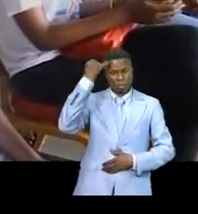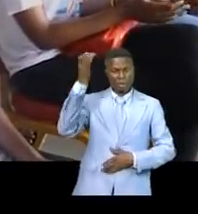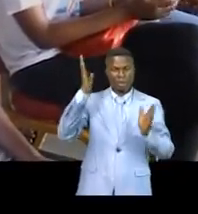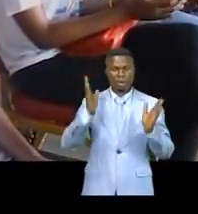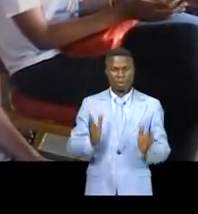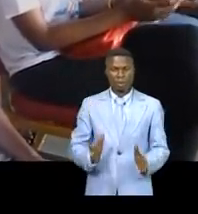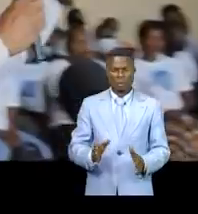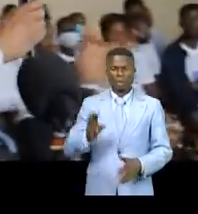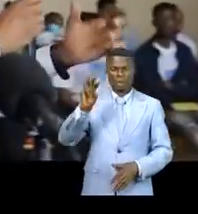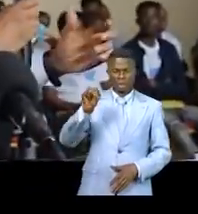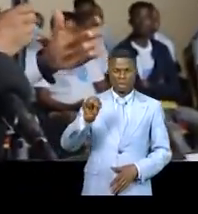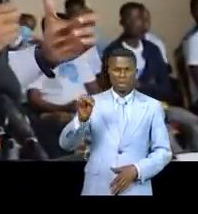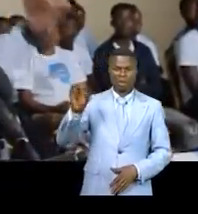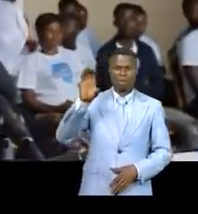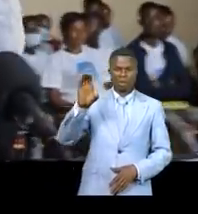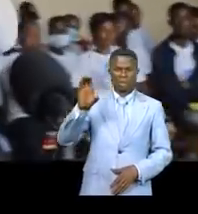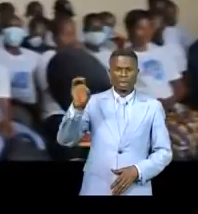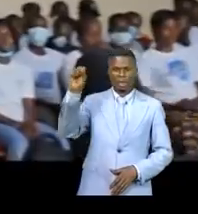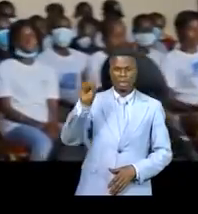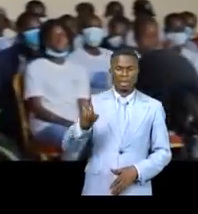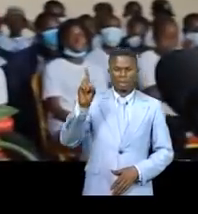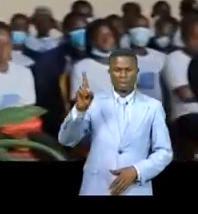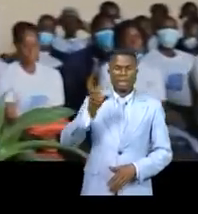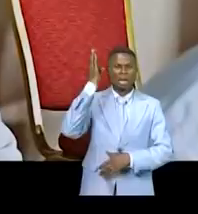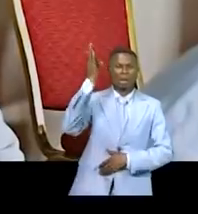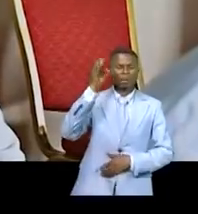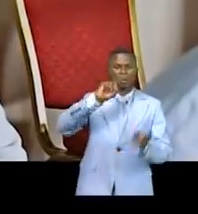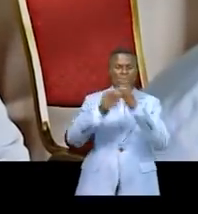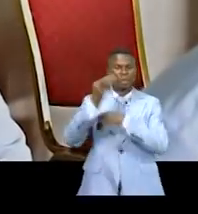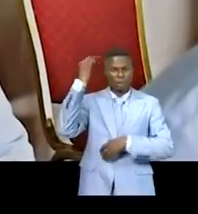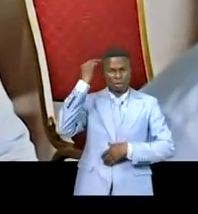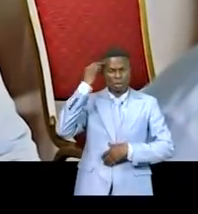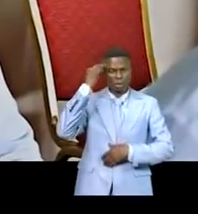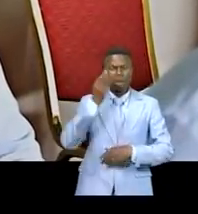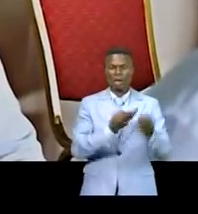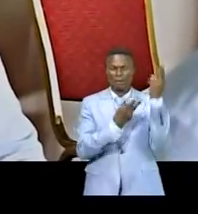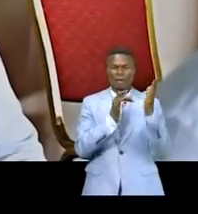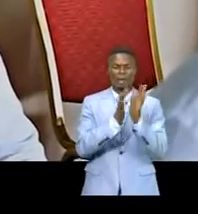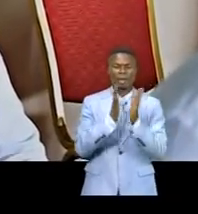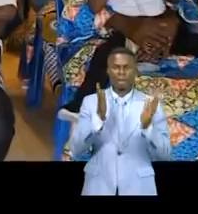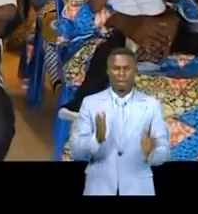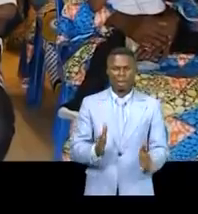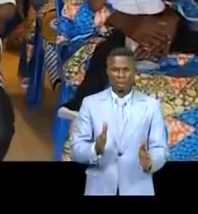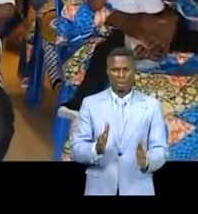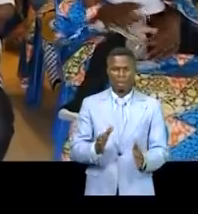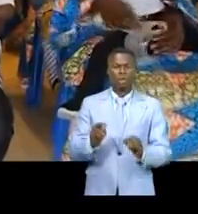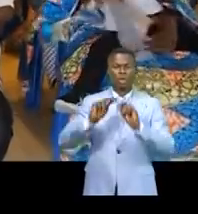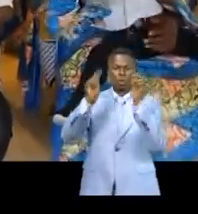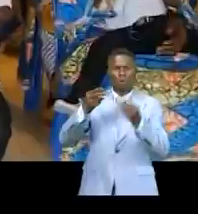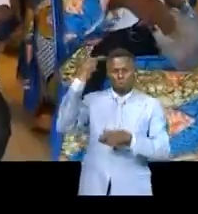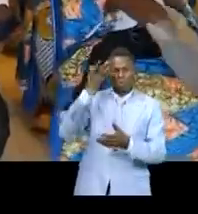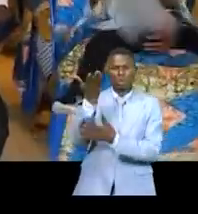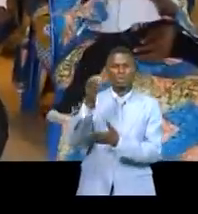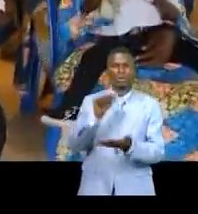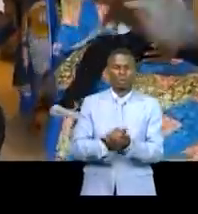de MCSD prêche le changement des mentalités à travers les valeurs chrétiennes prônées par son parti politique. Le